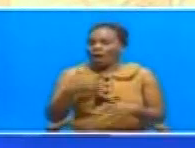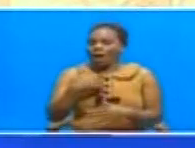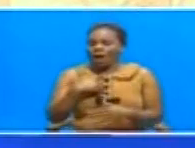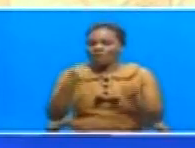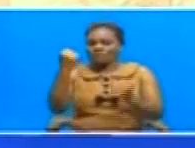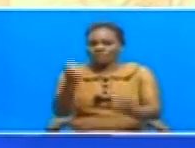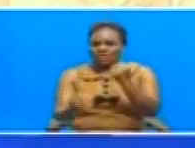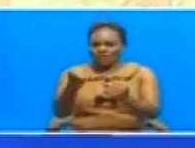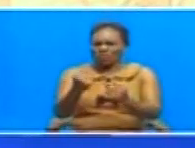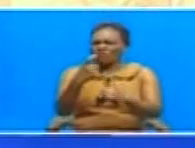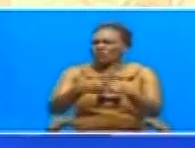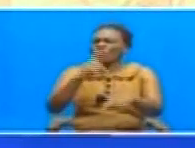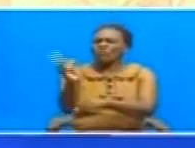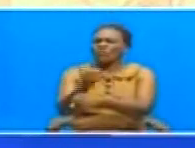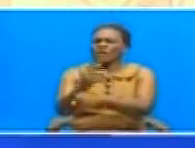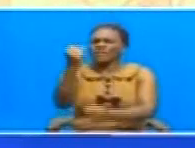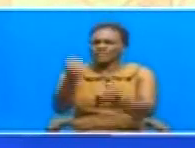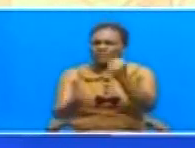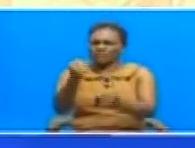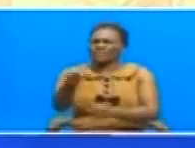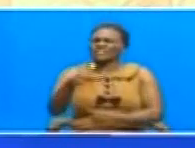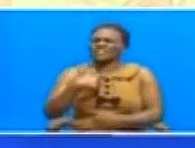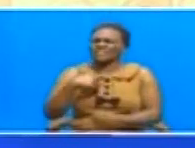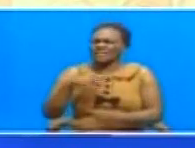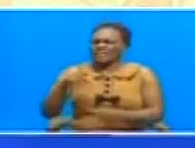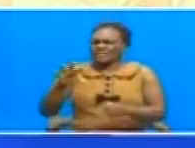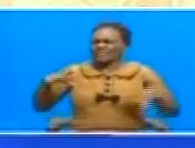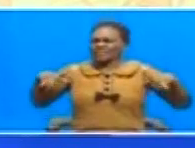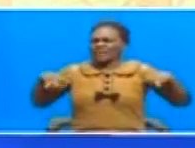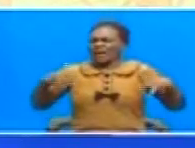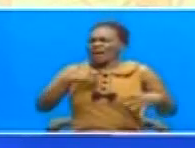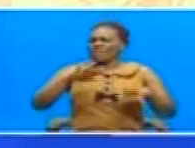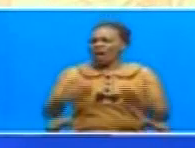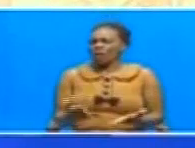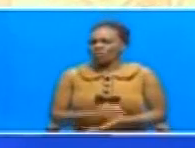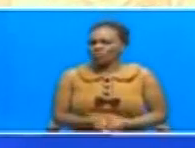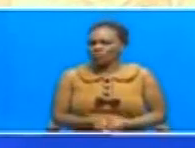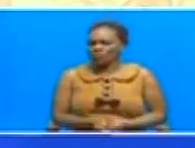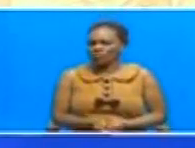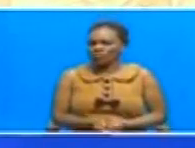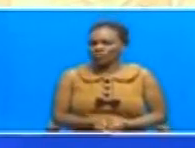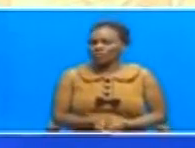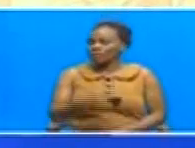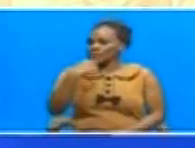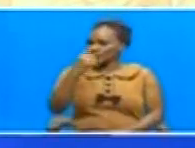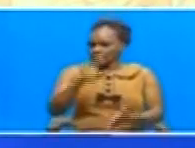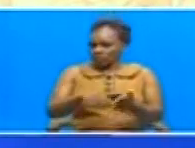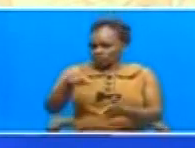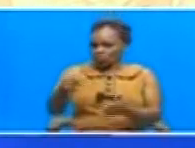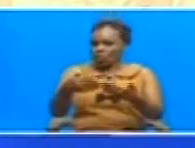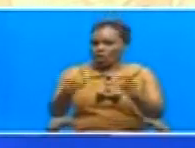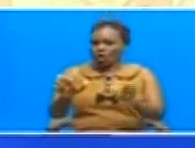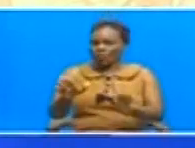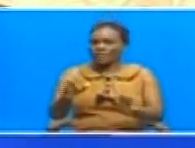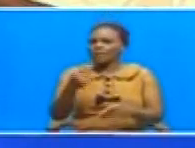luxurious. Tangu lini Land Rover ya hema ilikuwa ni gari luxurious? Hiyo ni kusema hata wewe ukifungua